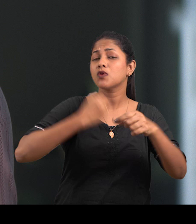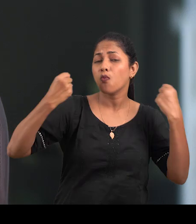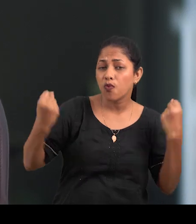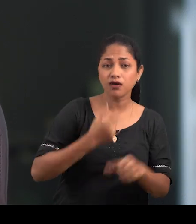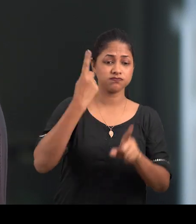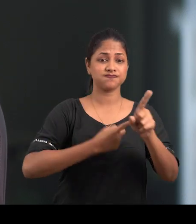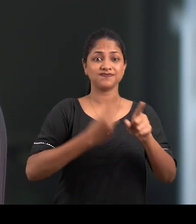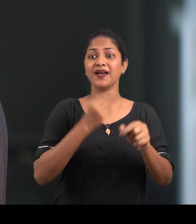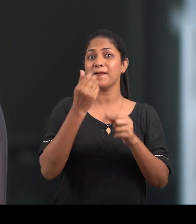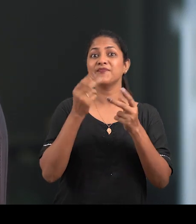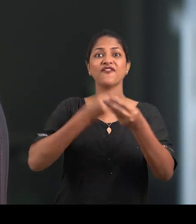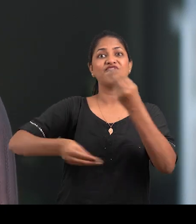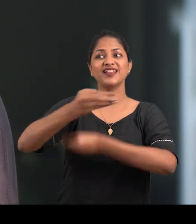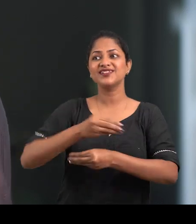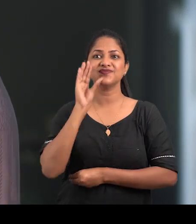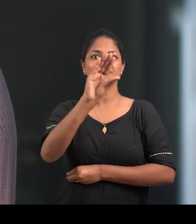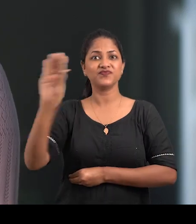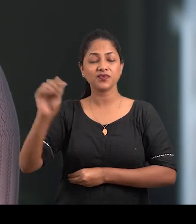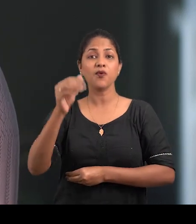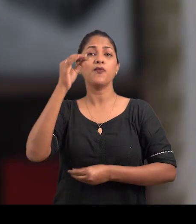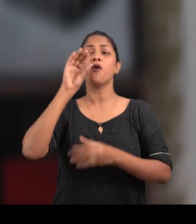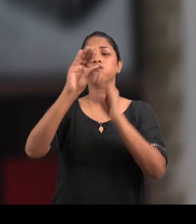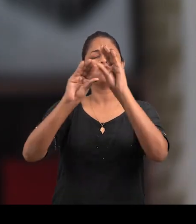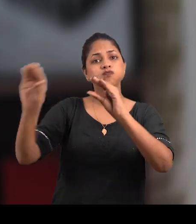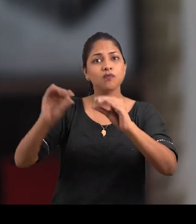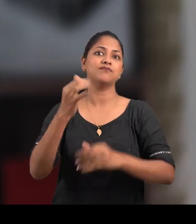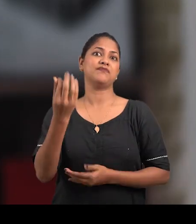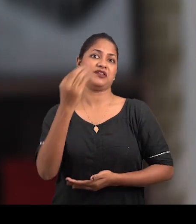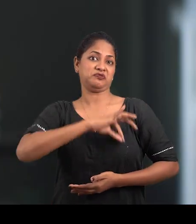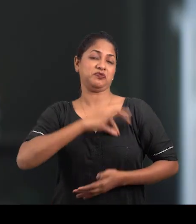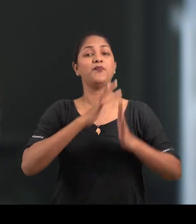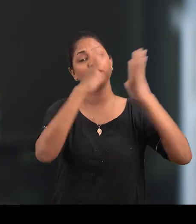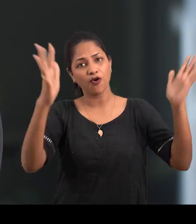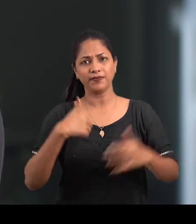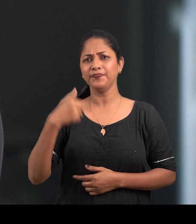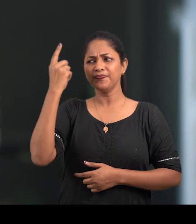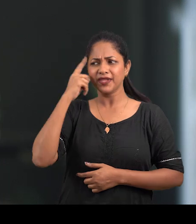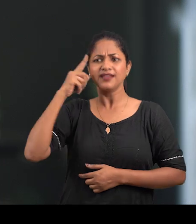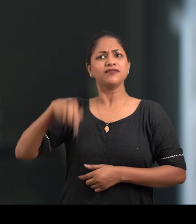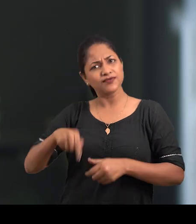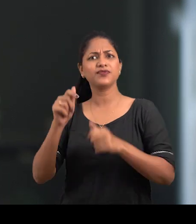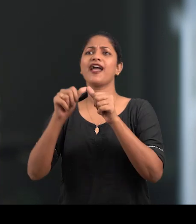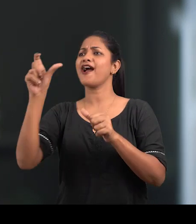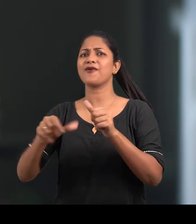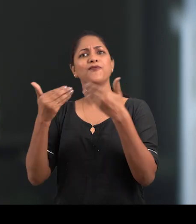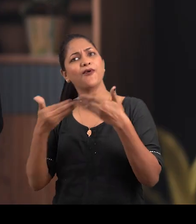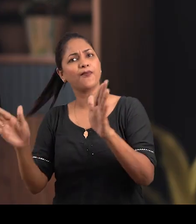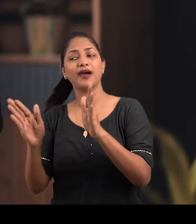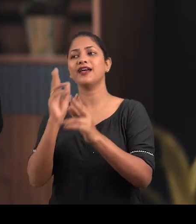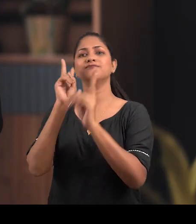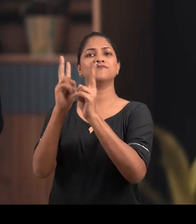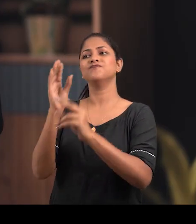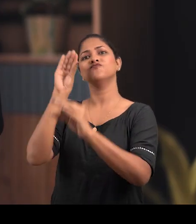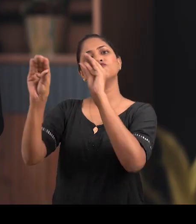ವರ್ಷಗಳಿಂದ ಹಣಕಾಸಿನ ಮಾರುಕಟ್ಟೆಯಲ್ಲಿ ಹೂಡಿಕೆ ಮಾಡಿ ತುಂಬಾ ಹಣ ಗಳಿಸಿದ್ದಾರೆ ಅಂತ. ಅದಕ್ಕೆ ನಾನ್ ಅನ್ಕೋತಿದ್ದೆ ಇವತ್ತು ನಾನ್ ಟ್ರೇಡಿಂಗ್ ಖಾತೆ ತೆರೆದು ಹೂಡಿಕೆ ಮಾಡೋಣ